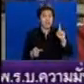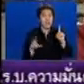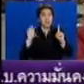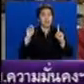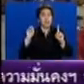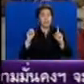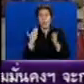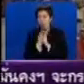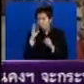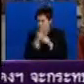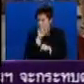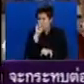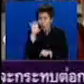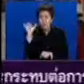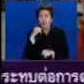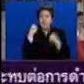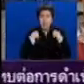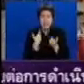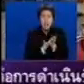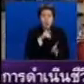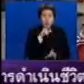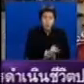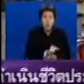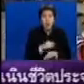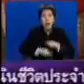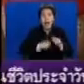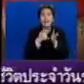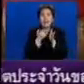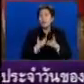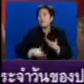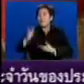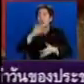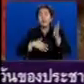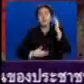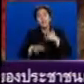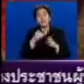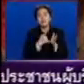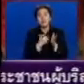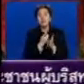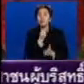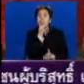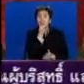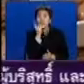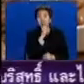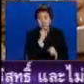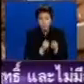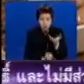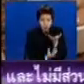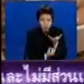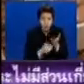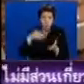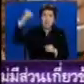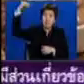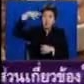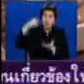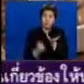อก็ไม่ถึง100 จ้ะ เสื้อผ้าคือไม่ถึง100 ราคาง่ายๆซื้อง่ายๆกัน อาหารการกินล้วนประกอบหุงหาในครัวกลางแ